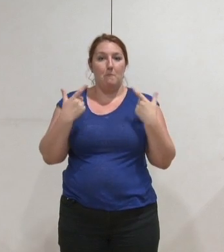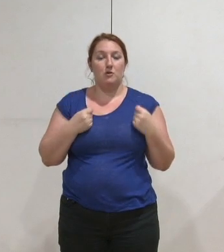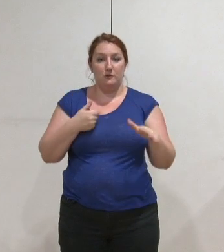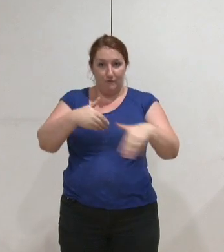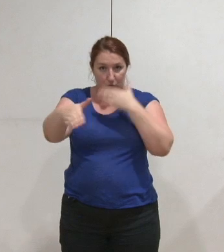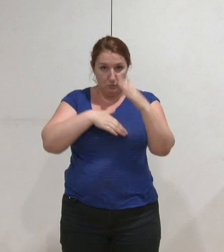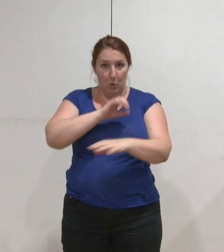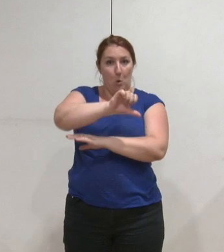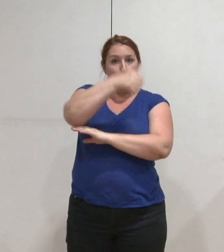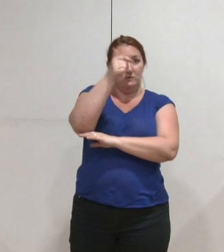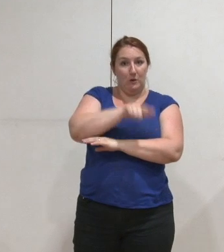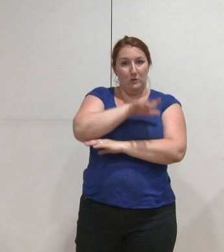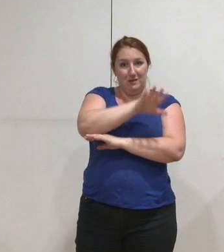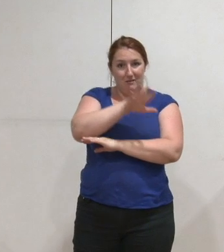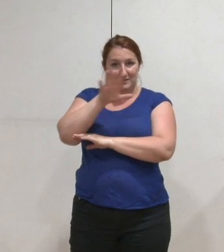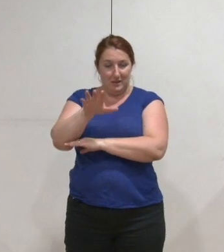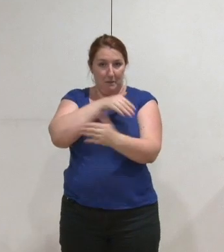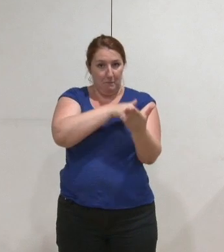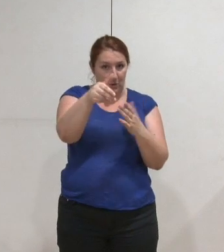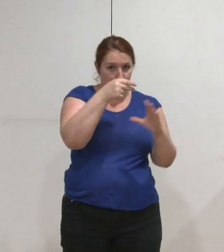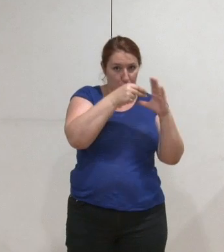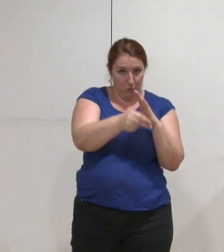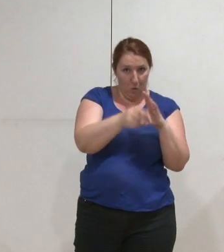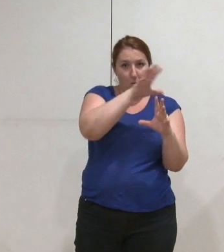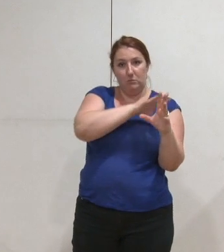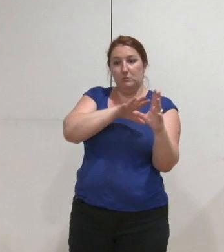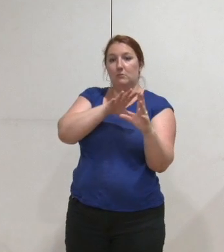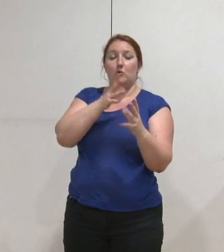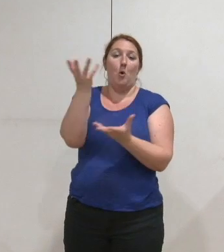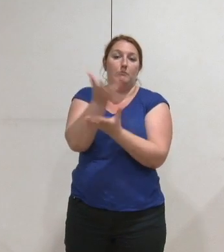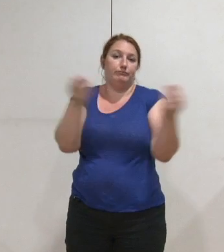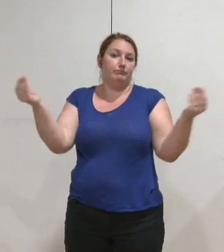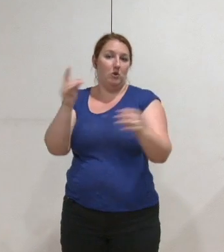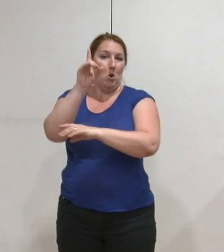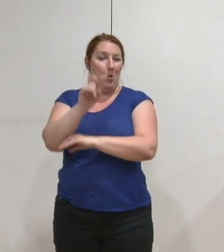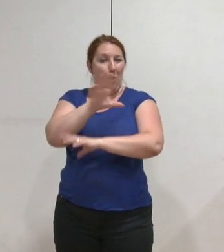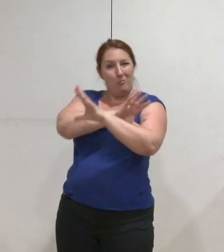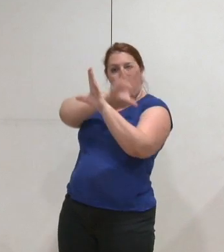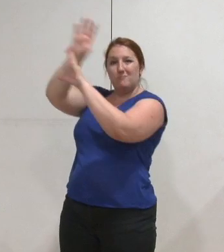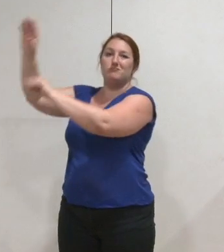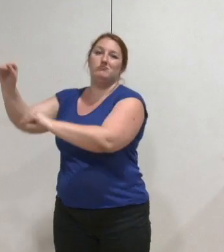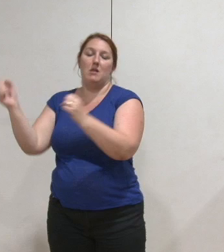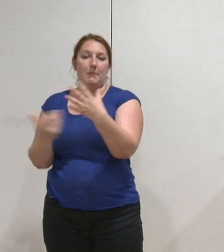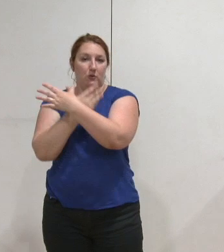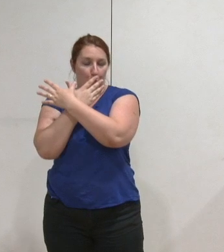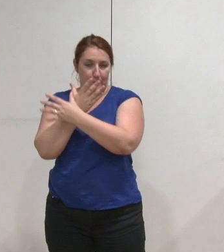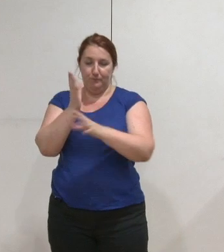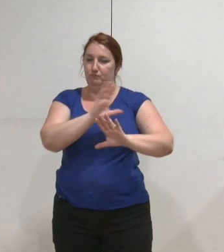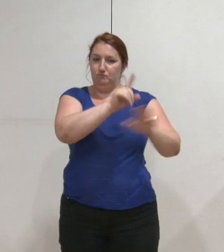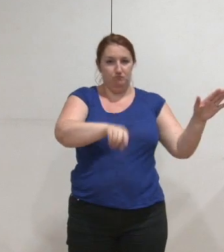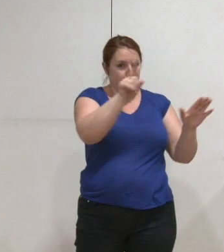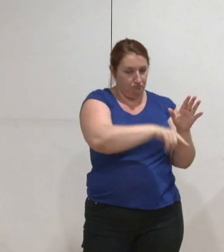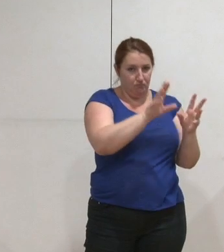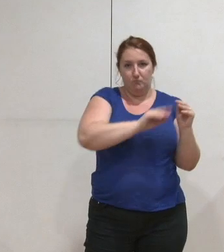11,55 million d'euros de neutralisation de l'eau en vue du transfert à à la métropole